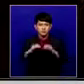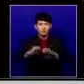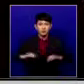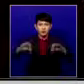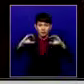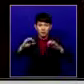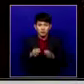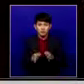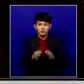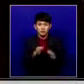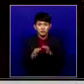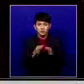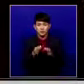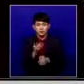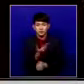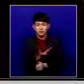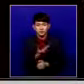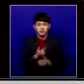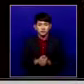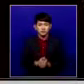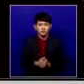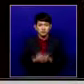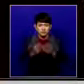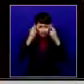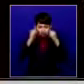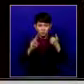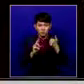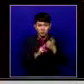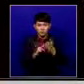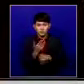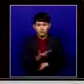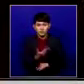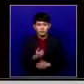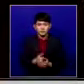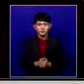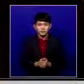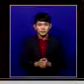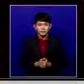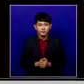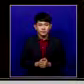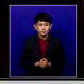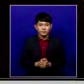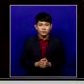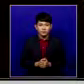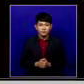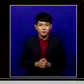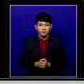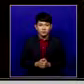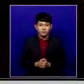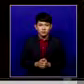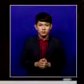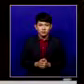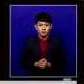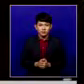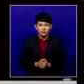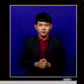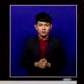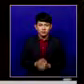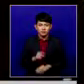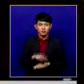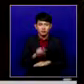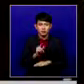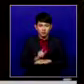ชี้แจงท่านรองนายกท่านสมคิดเชิญนะครับ ครับท่านประธานที่เคารพนะ